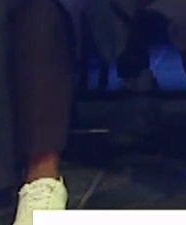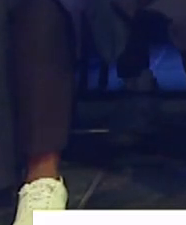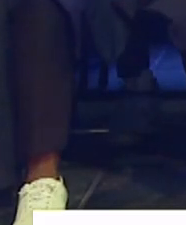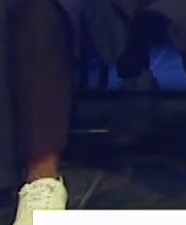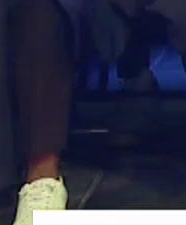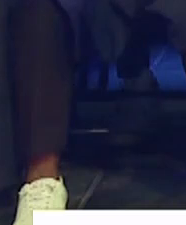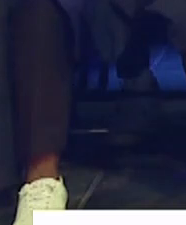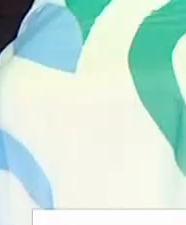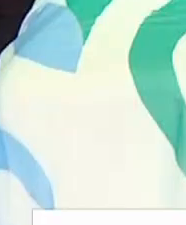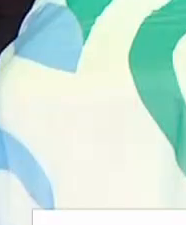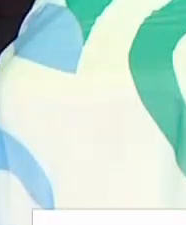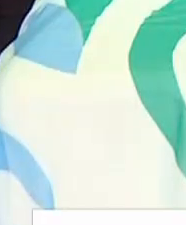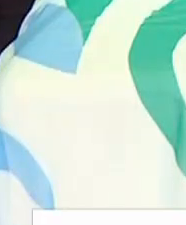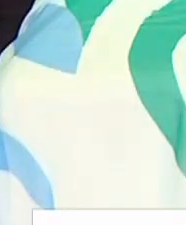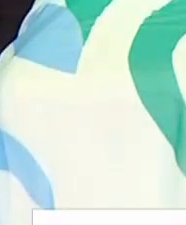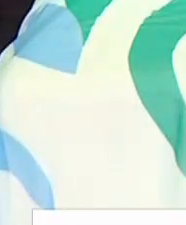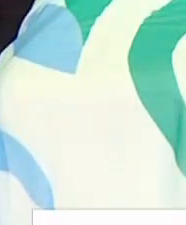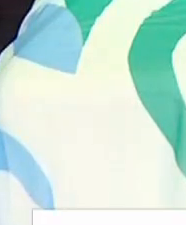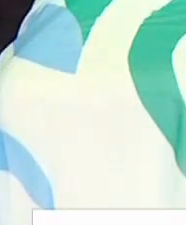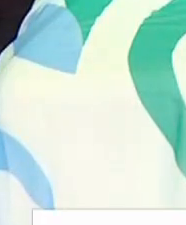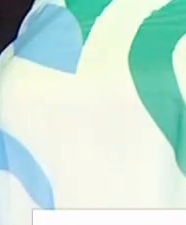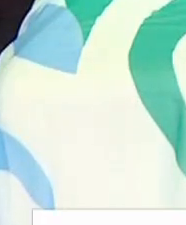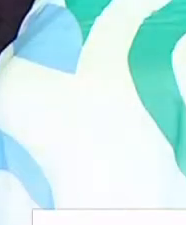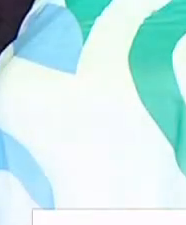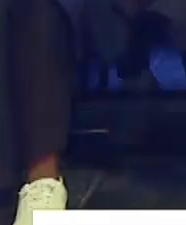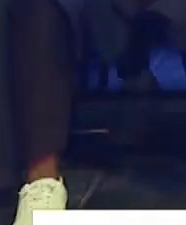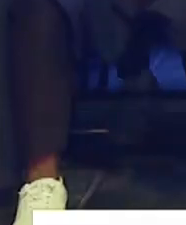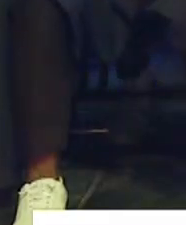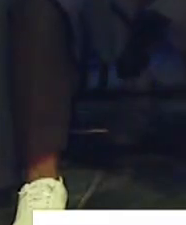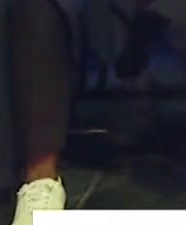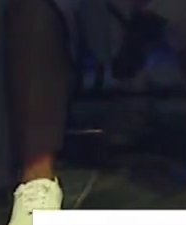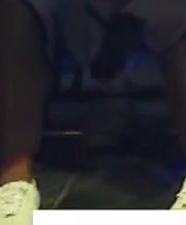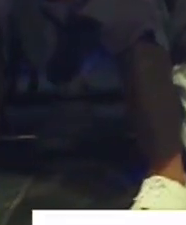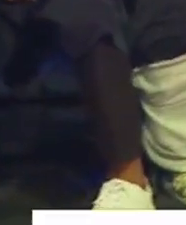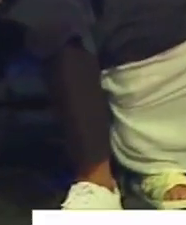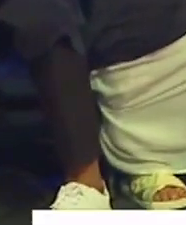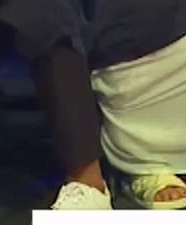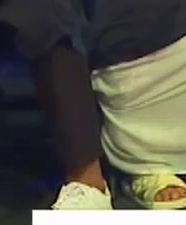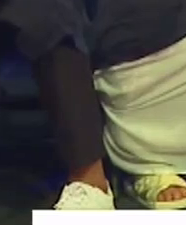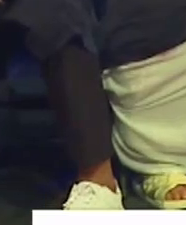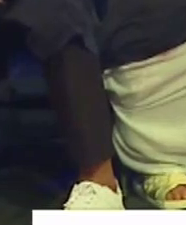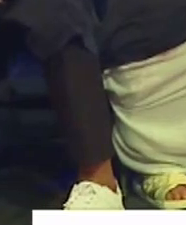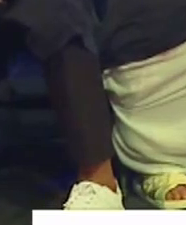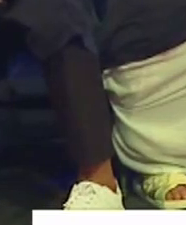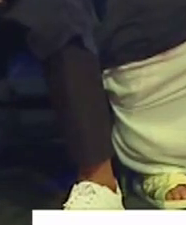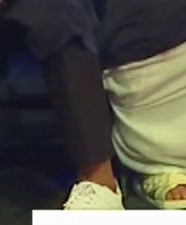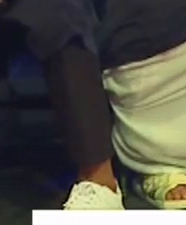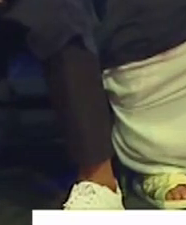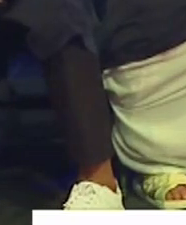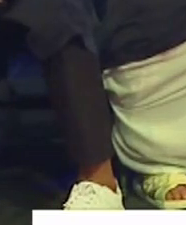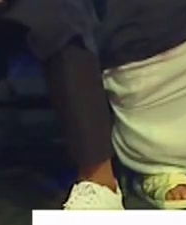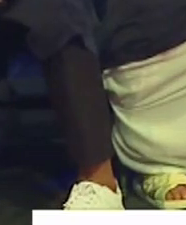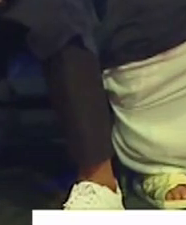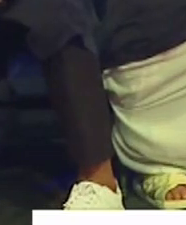152 من بينهم 86 بنت اي نسبه